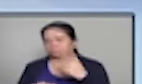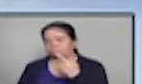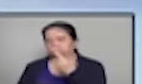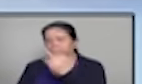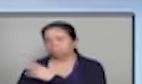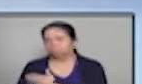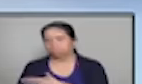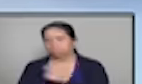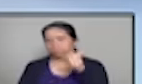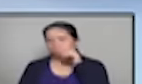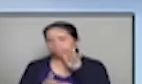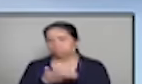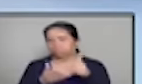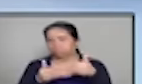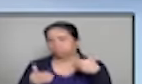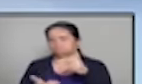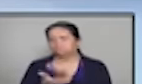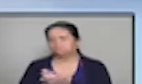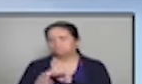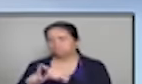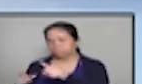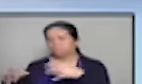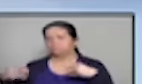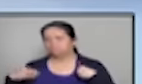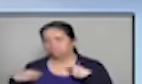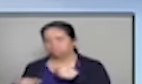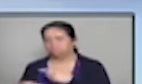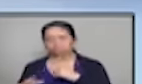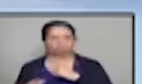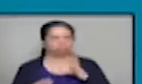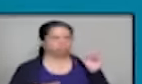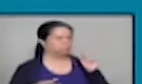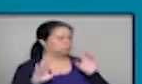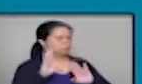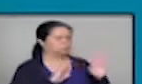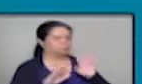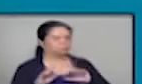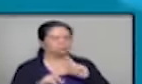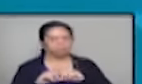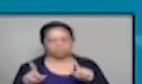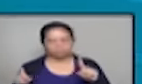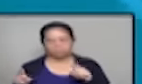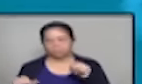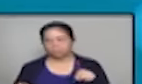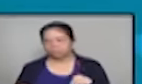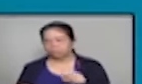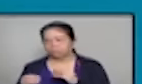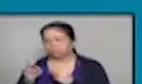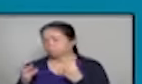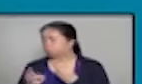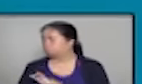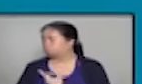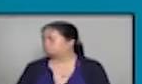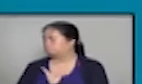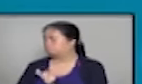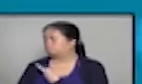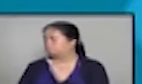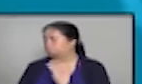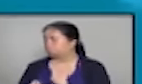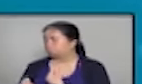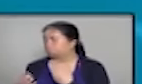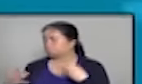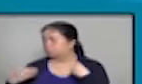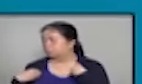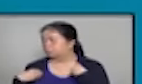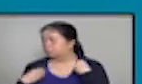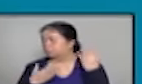anak si Mrs. bago kay kinasal, pero okay sa yon. Opo, wala pong problema sa akin. Walang problema, kaya lang, ito na yung pinakamasakit na ginawa sa'yo. Mm-hmm. Tinanggap